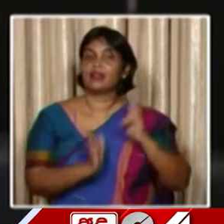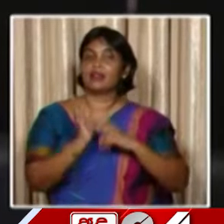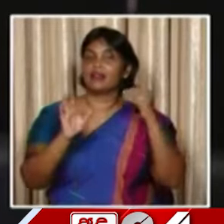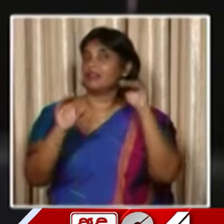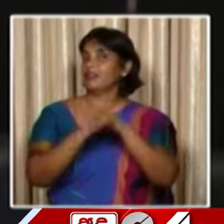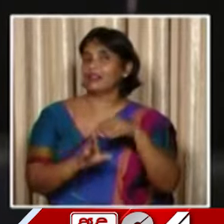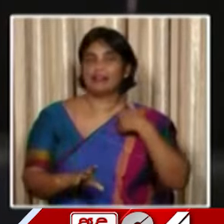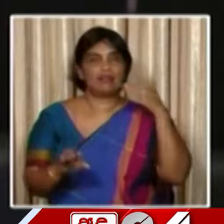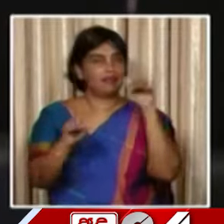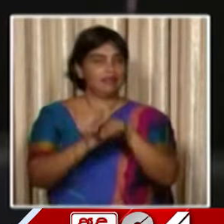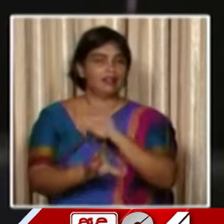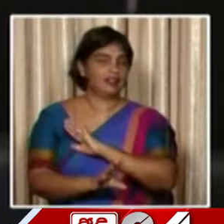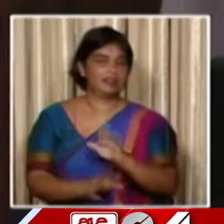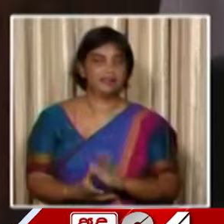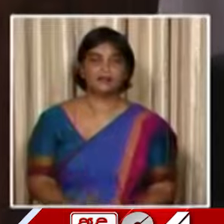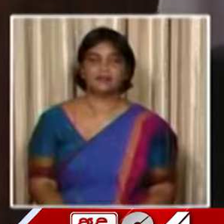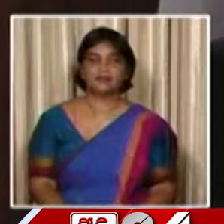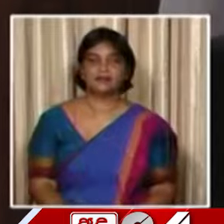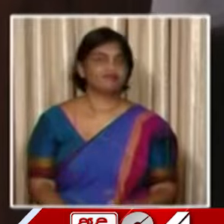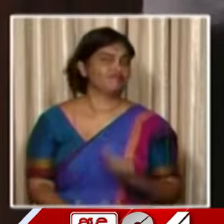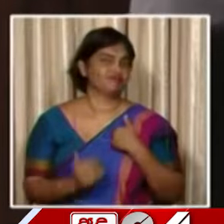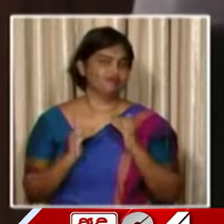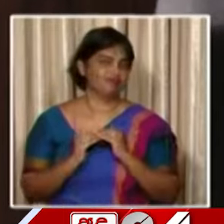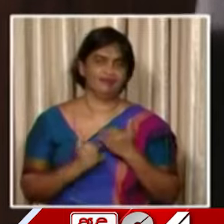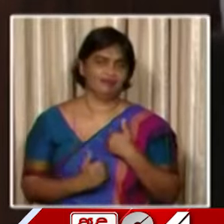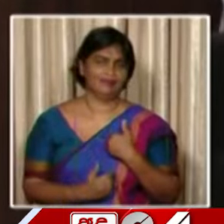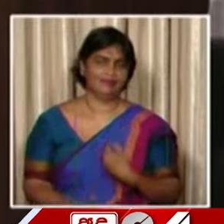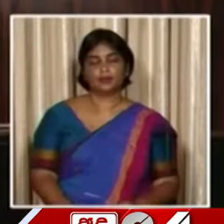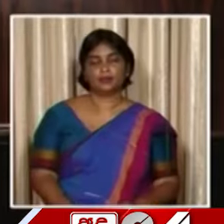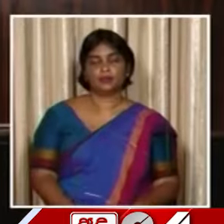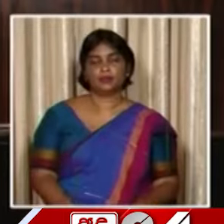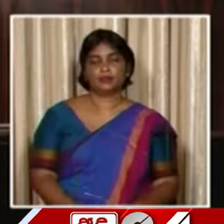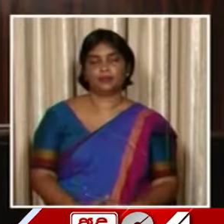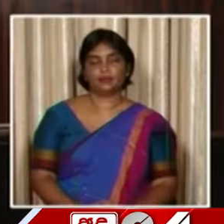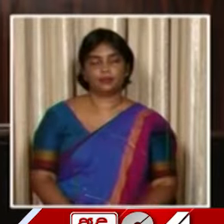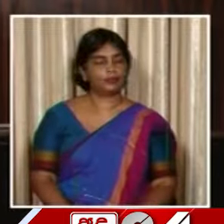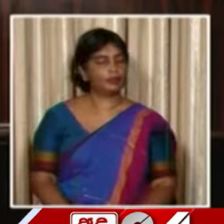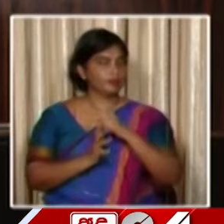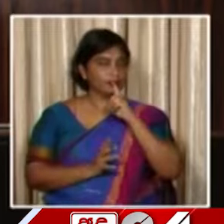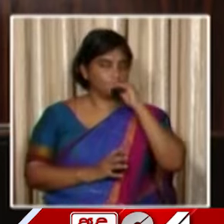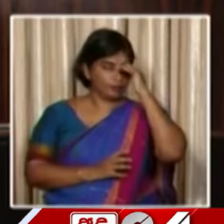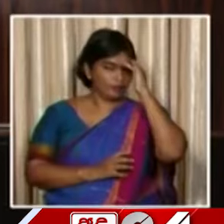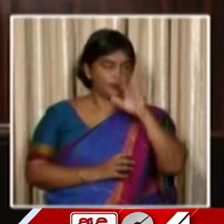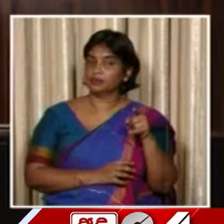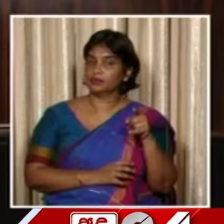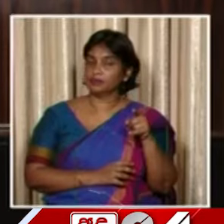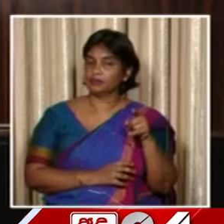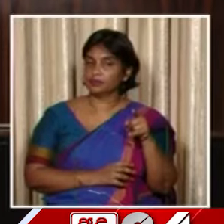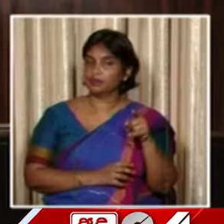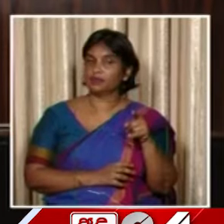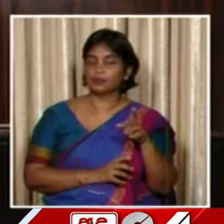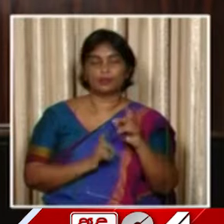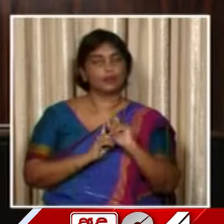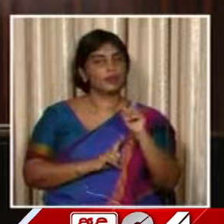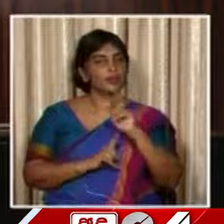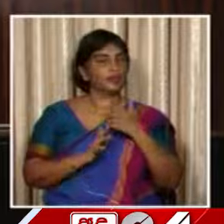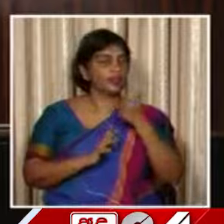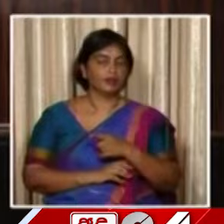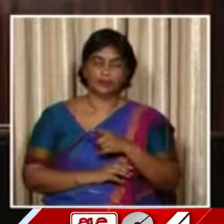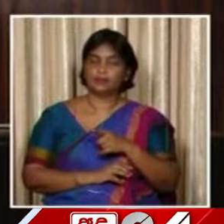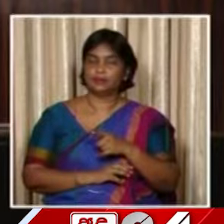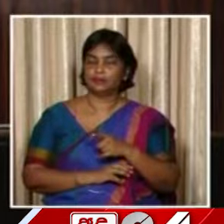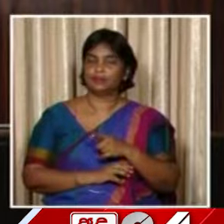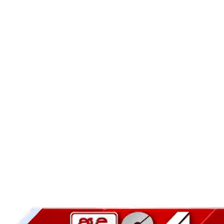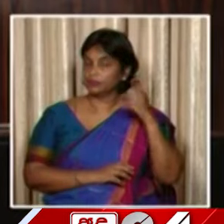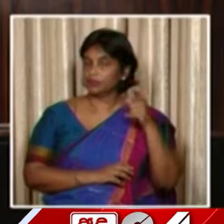ලයිස්තුවෙන් කවදාවත් ඇවිල්ලා නැහැ. එහෙනම් ඒක අදාළ නෙවෙයි. අදාළ වෙන්නේ නැහැ. අදාළ නෙවෙයි ඔබතුමා ඉඳගන්න. ගරු කතානායකතුමනි ඔබතුමාට සාමේ පාර්ලිමේන්තුවේ ඉතා වැදගත්